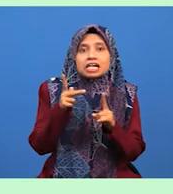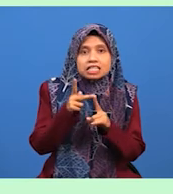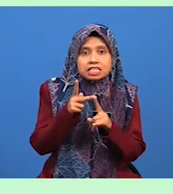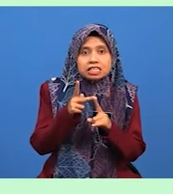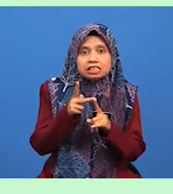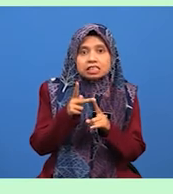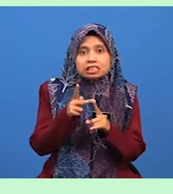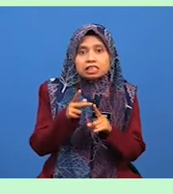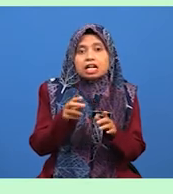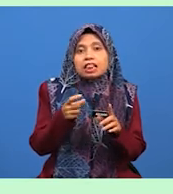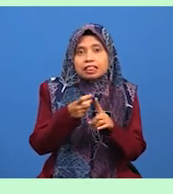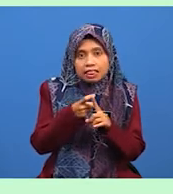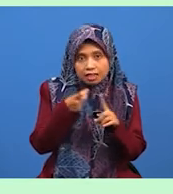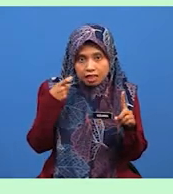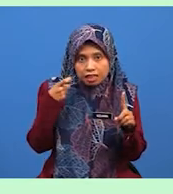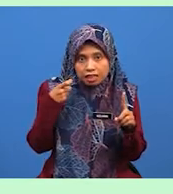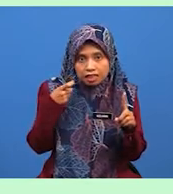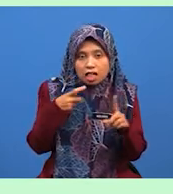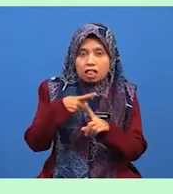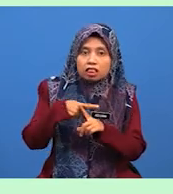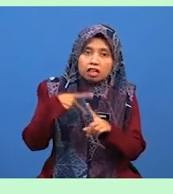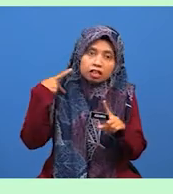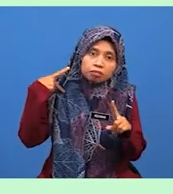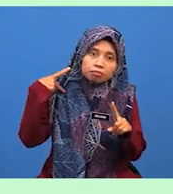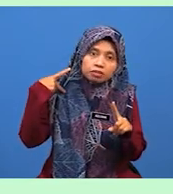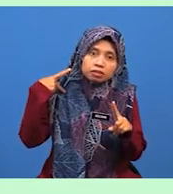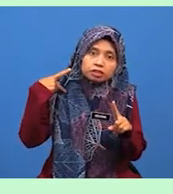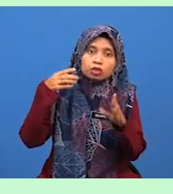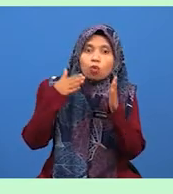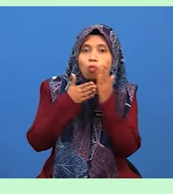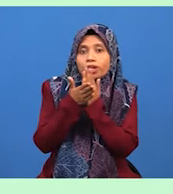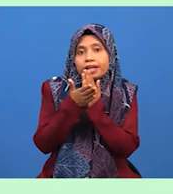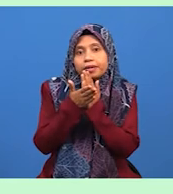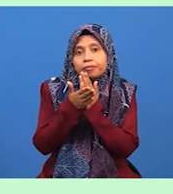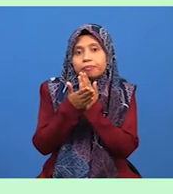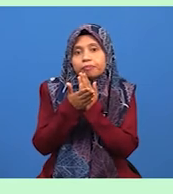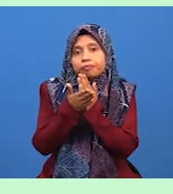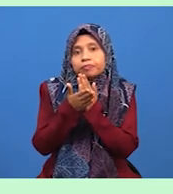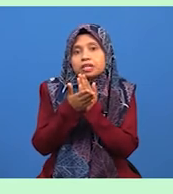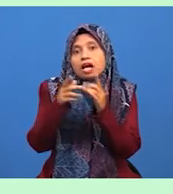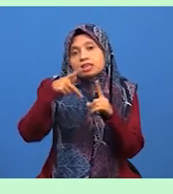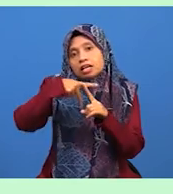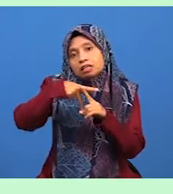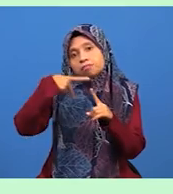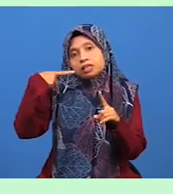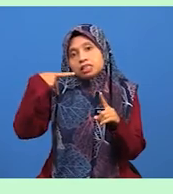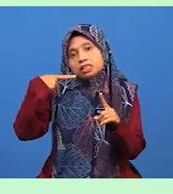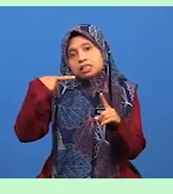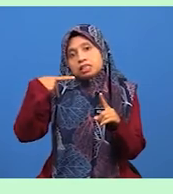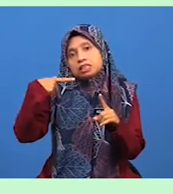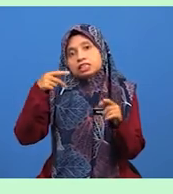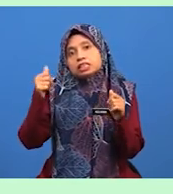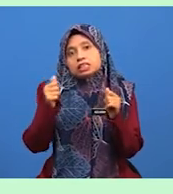ke, dari, daripada, oleh dan pada